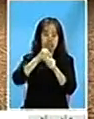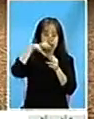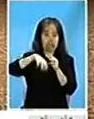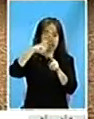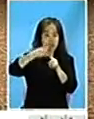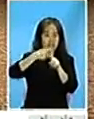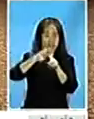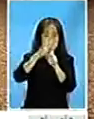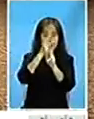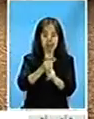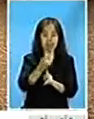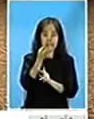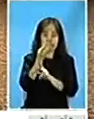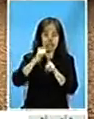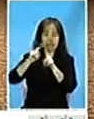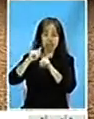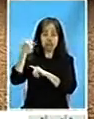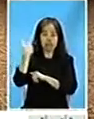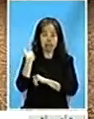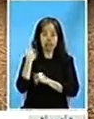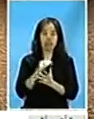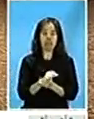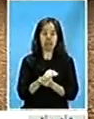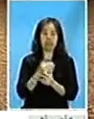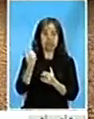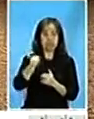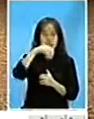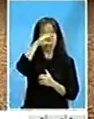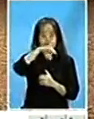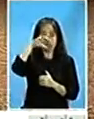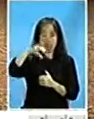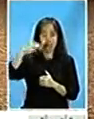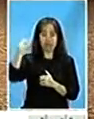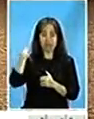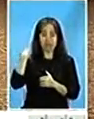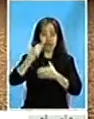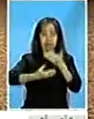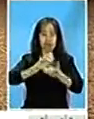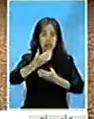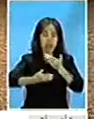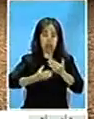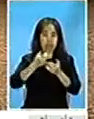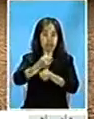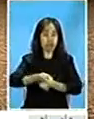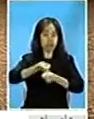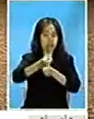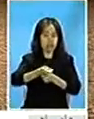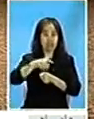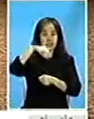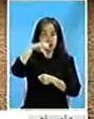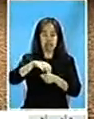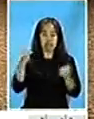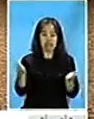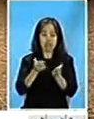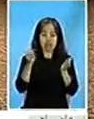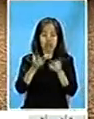ดังนะคะคลังสินค้าต่างๆแล้วก็มีอยู่ในทั้งในองค์การคลังสินค้าองค์การตลาดเพื่อเกษตรกรกรมส่งเสริมสหก